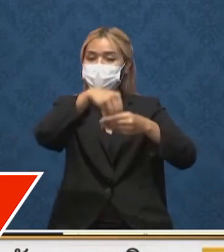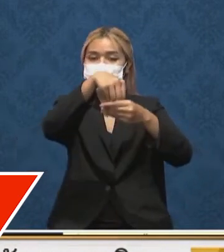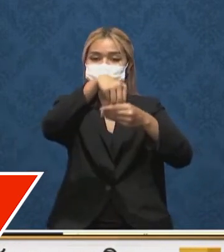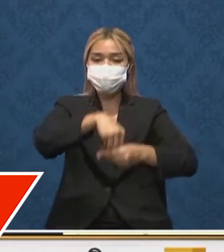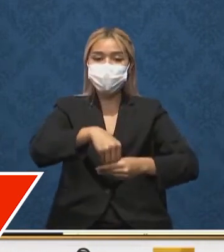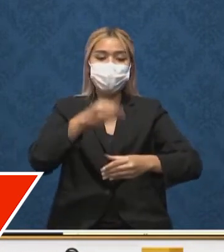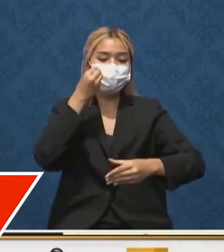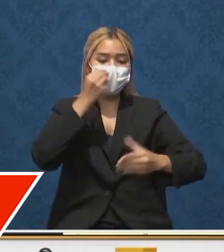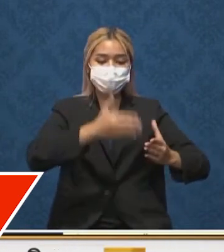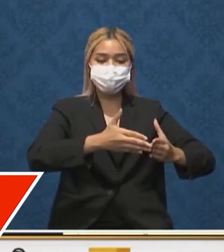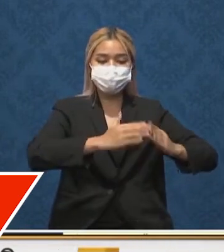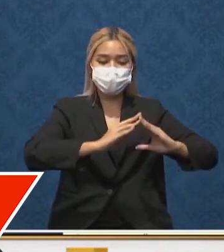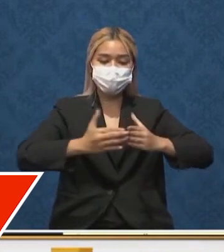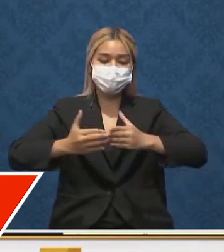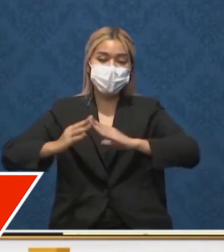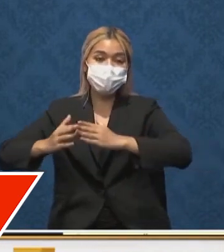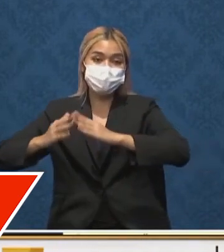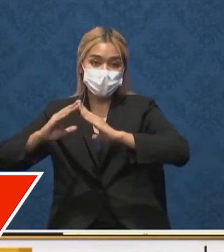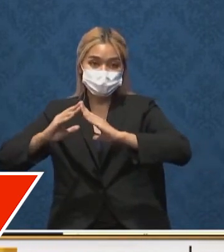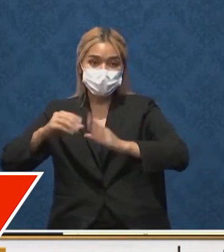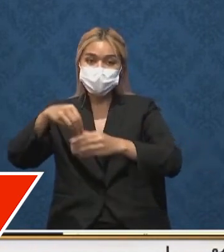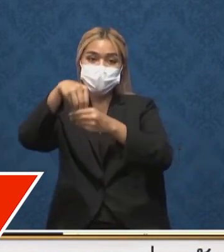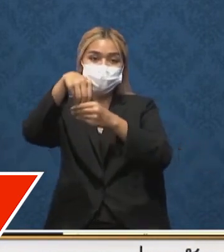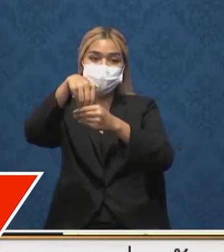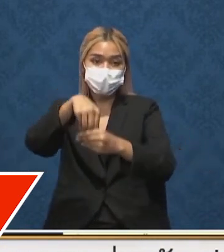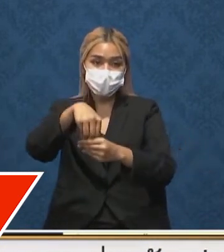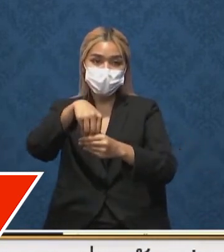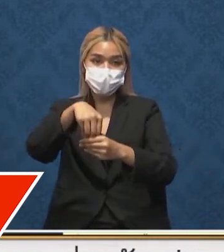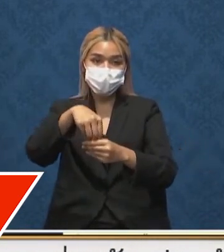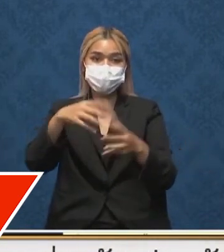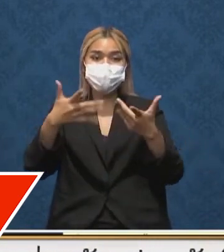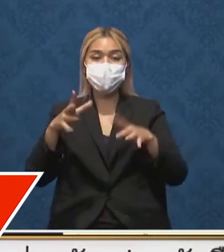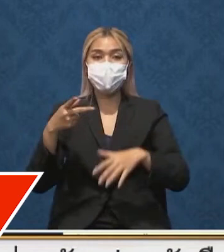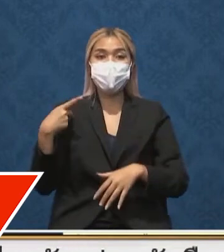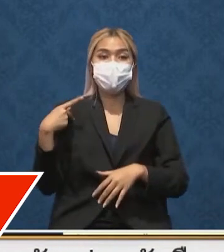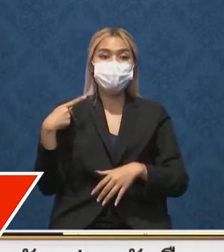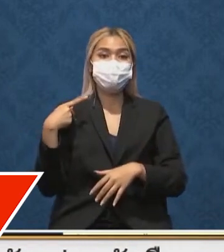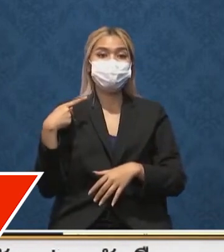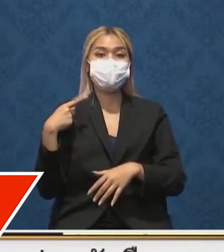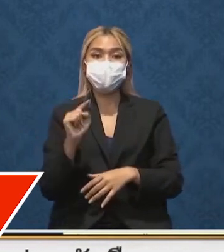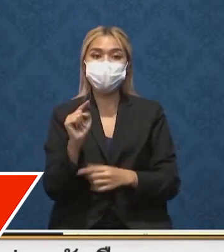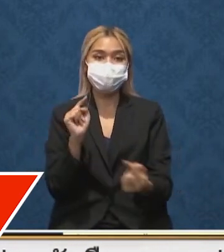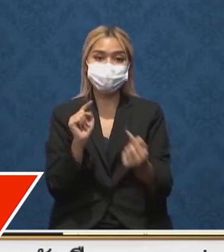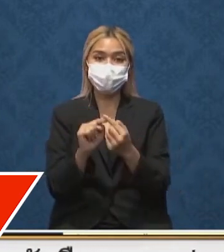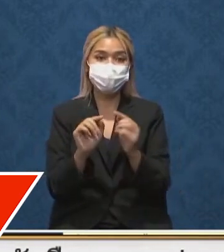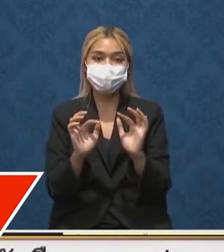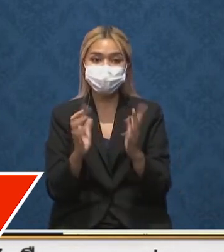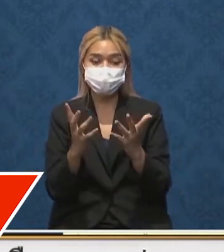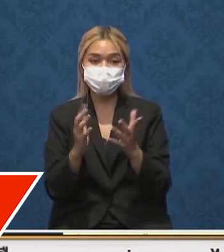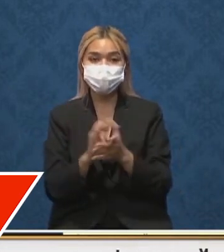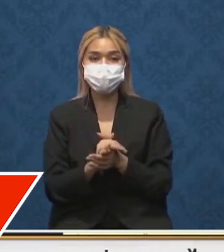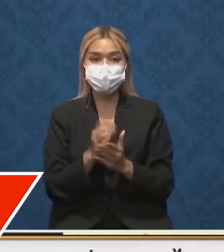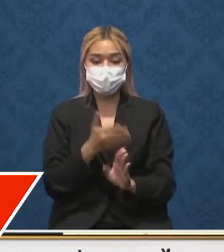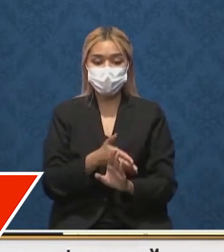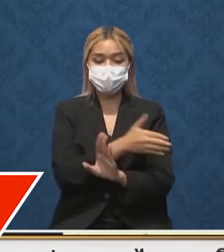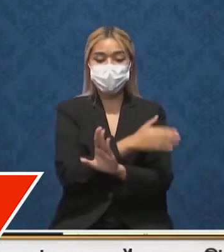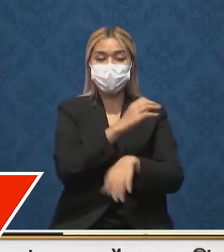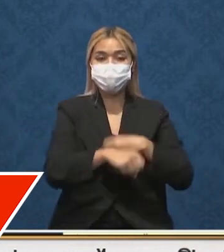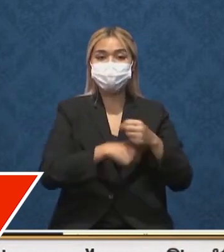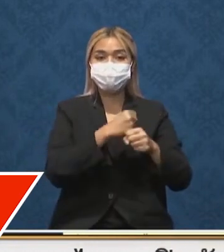ที่ผมปรากฏนั่นก็คือไม่มีการทำประโยชน์ในเกาะหลีเป๊ะก่อนปี